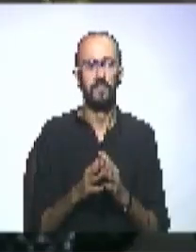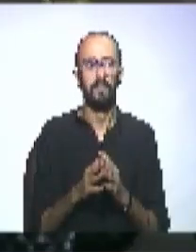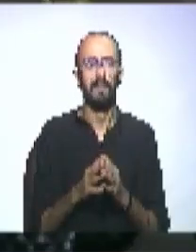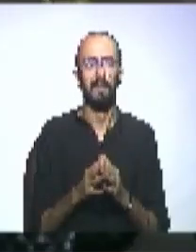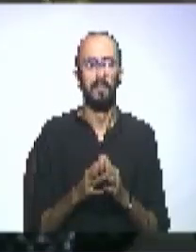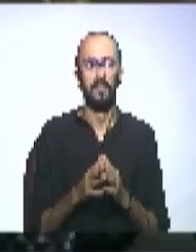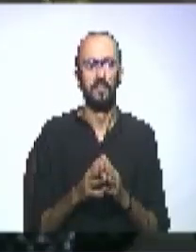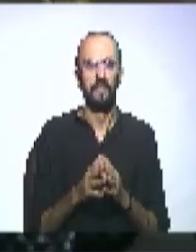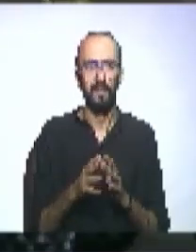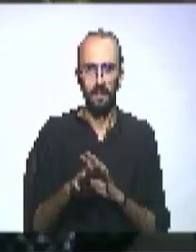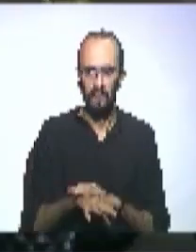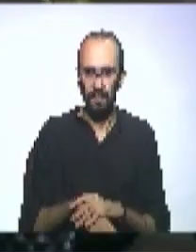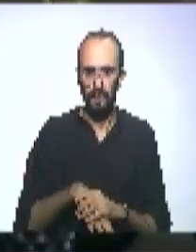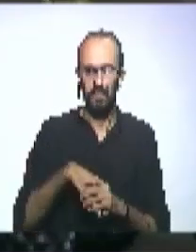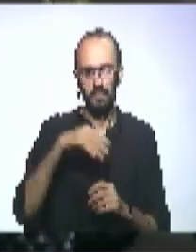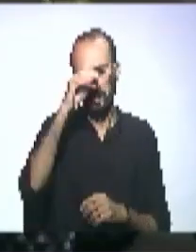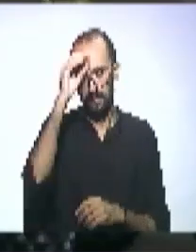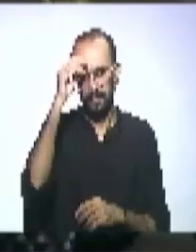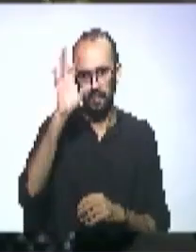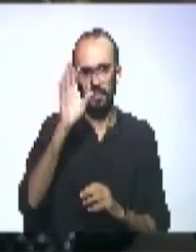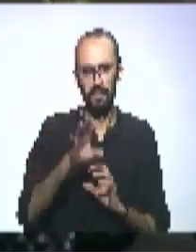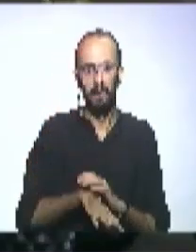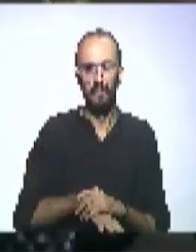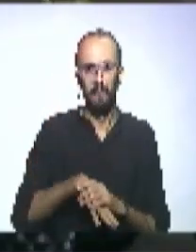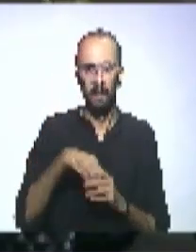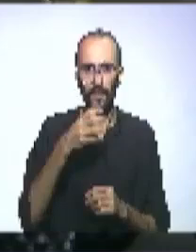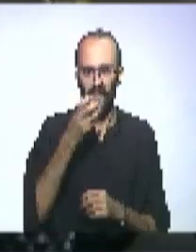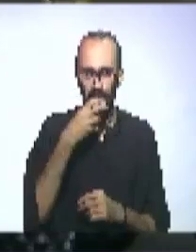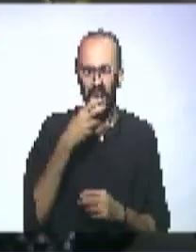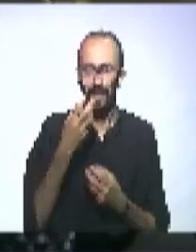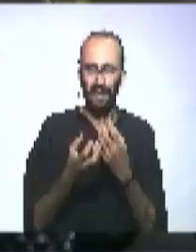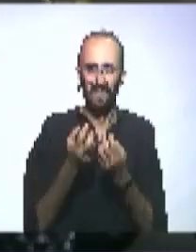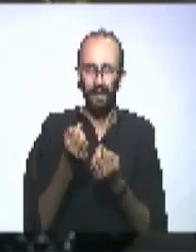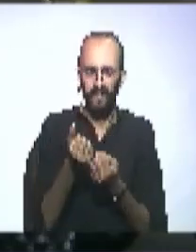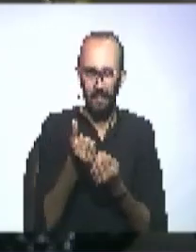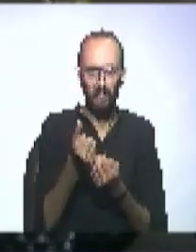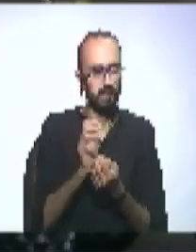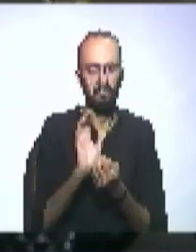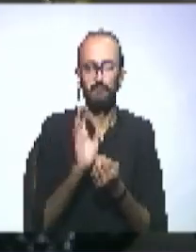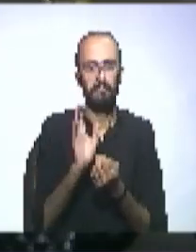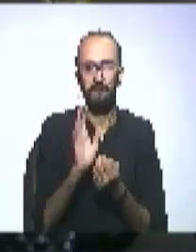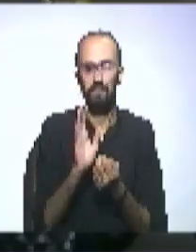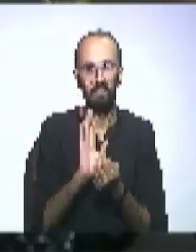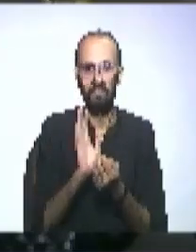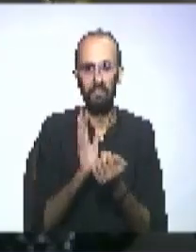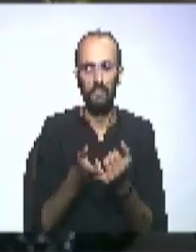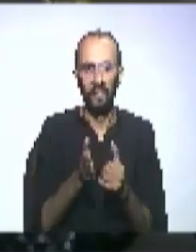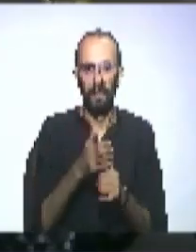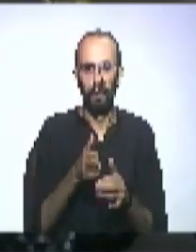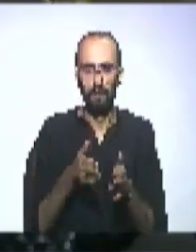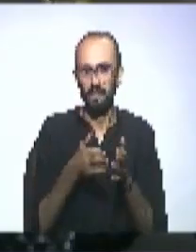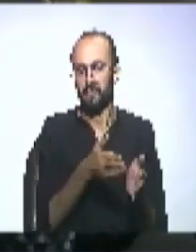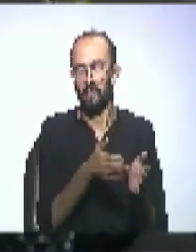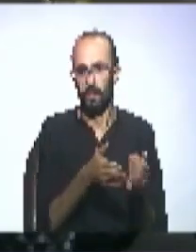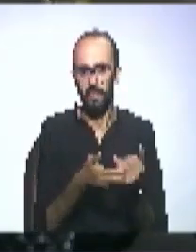بدل ما مثلا يدي التفاح نص تسويه كده مثلا او يتكرمل او حاجه، لا،